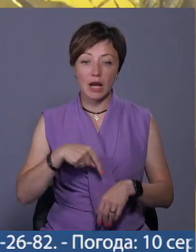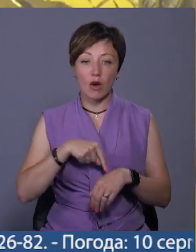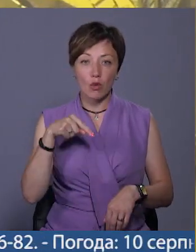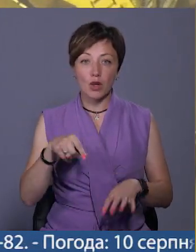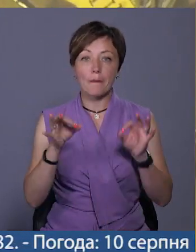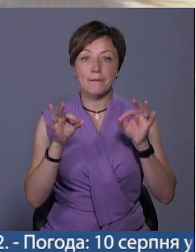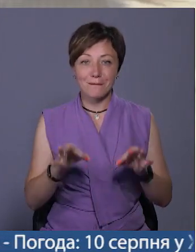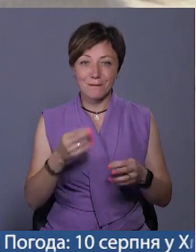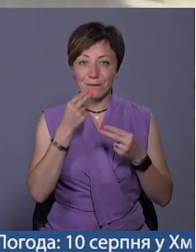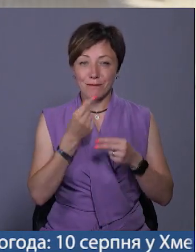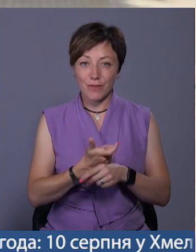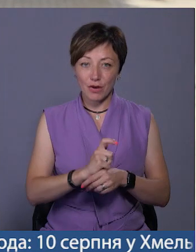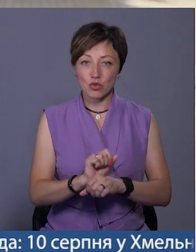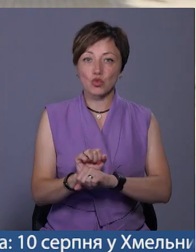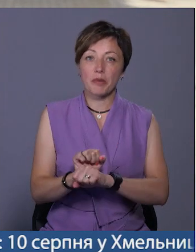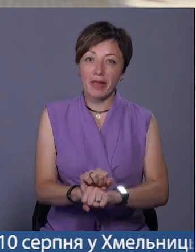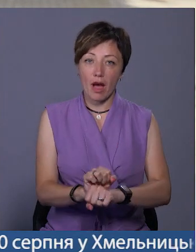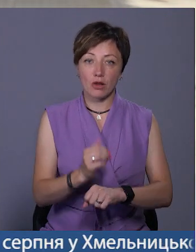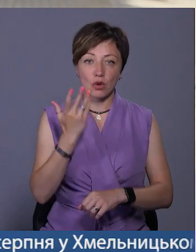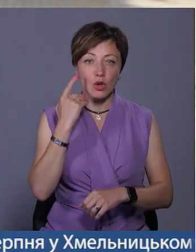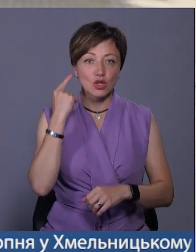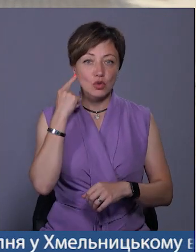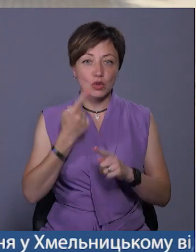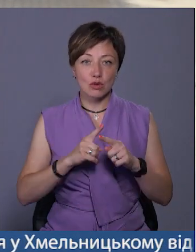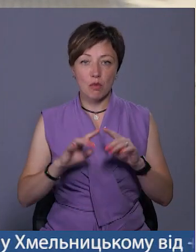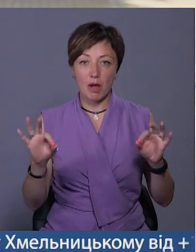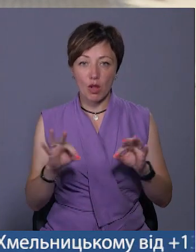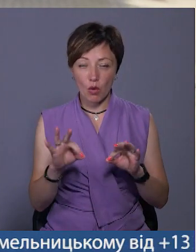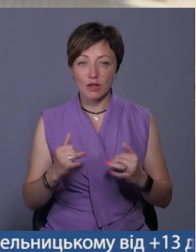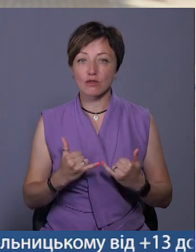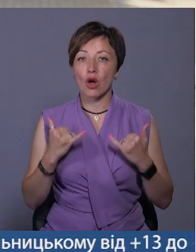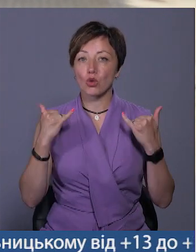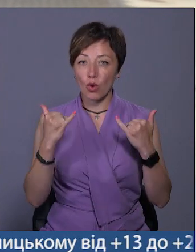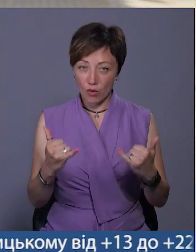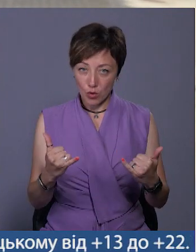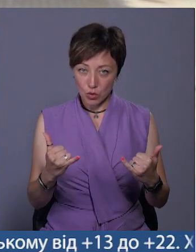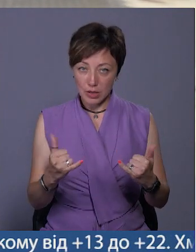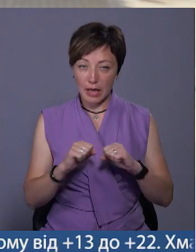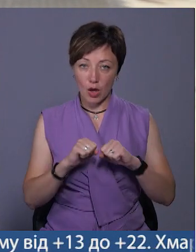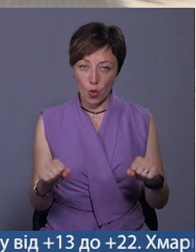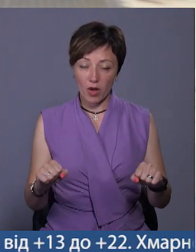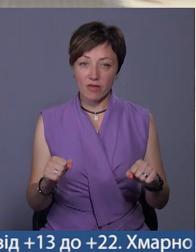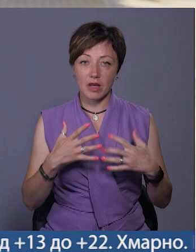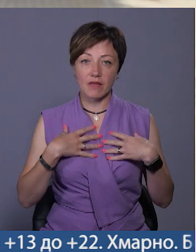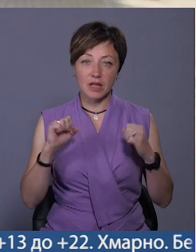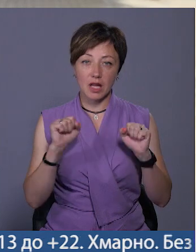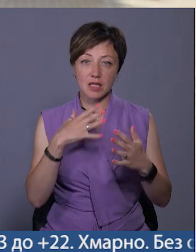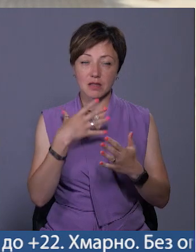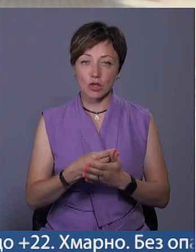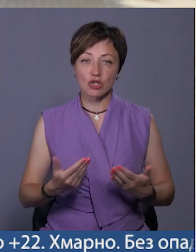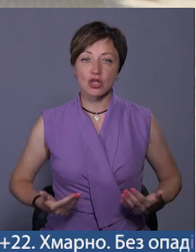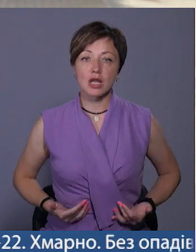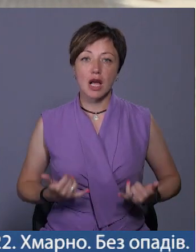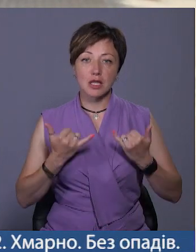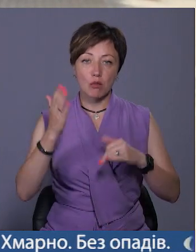все правильніше, зупиняються, коли чують цю мелодію, ну і, власне, вшановують героїв, які віддали своє життя